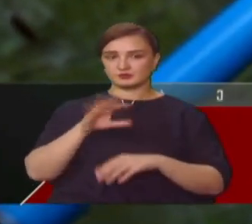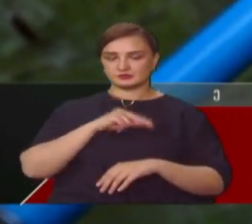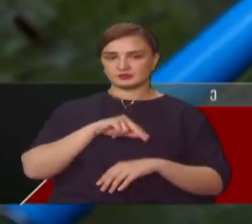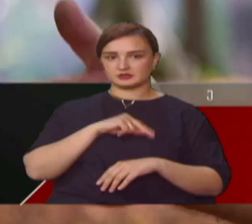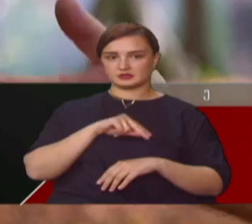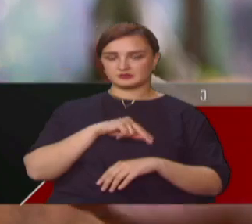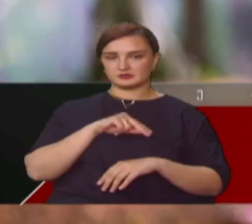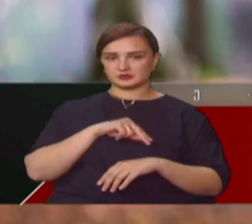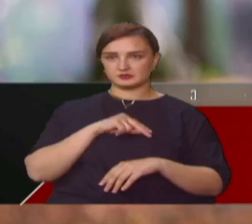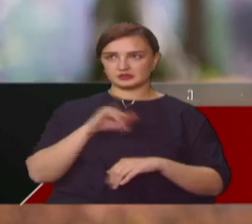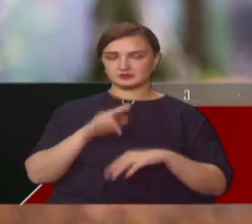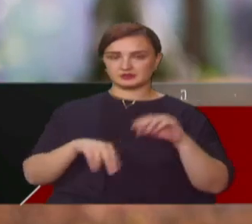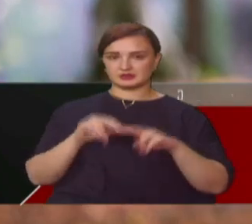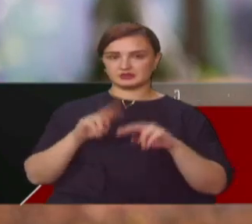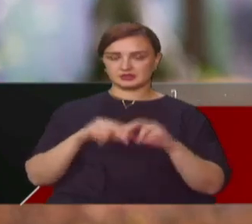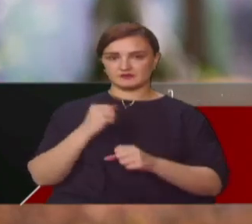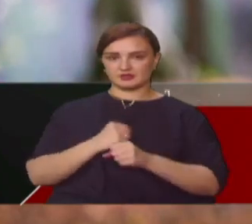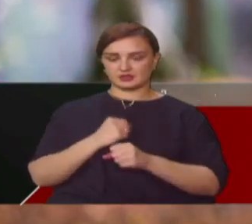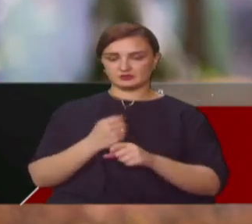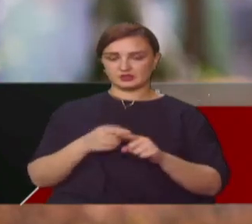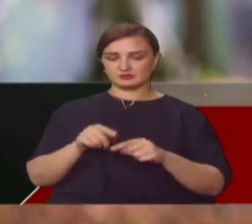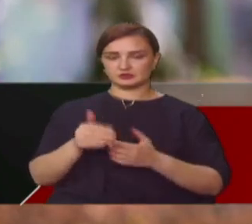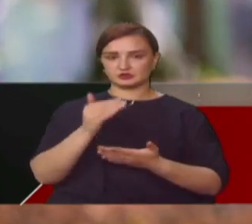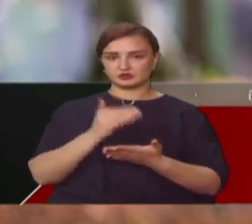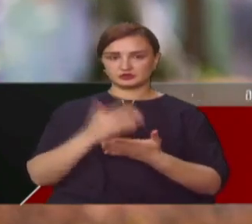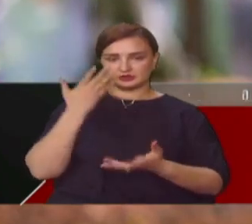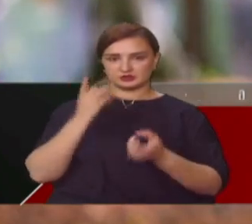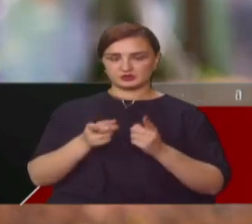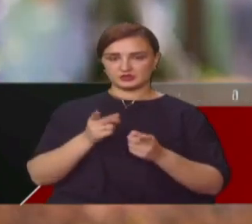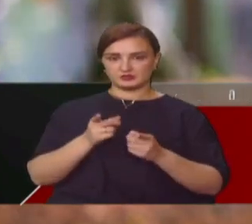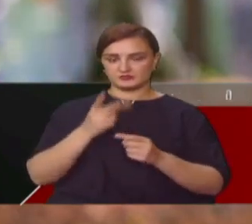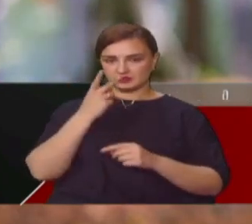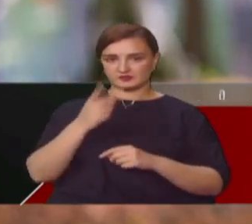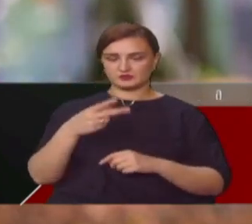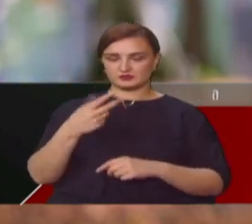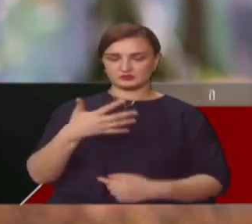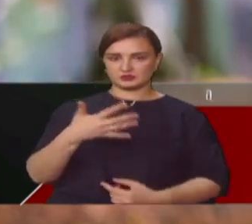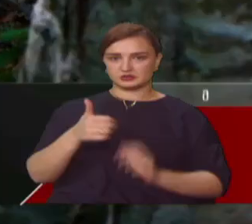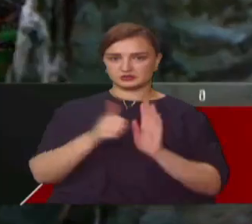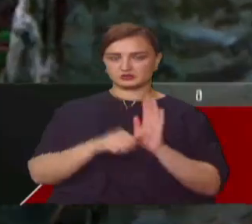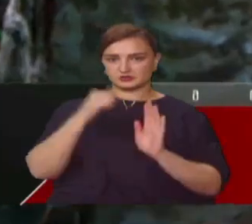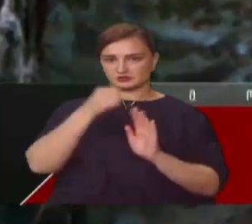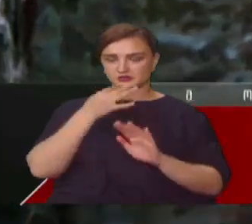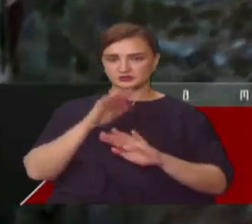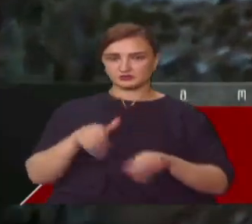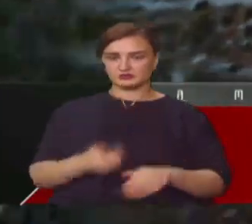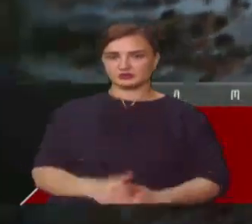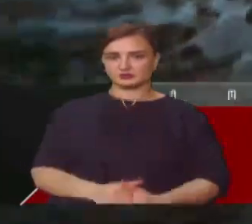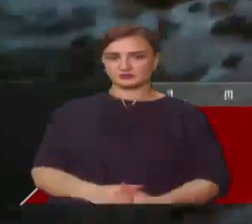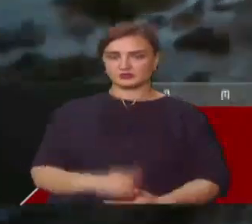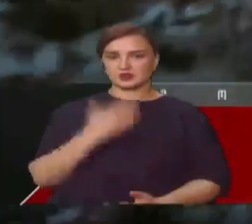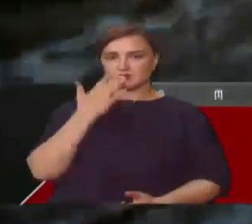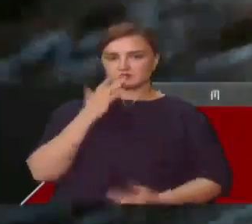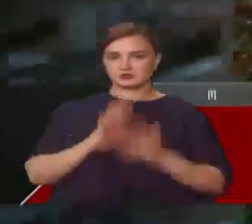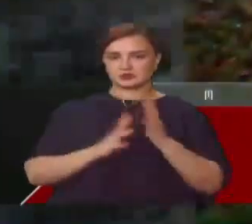რომ დავრგოთ და გავაშენოთ სადმე ტერიტორია, ამის შედეგს, რეალურ შედეგს ვნახავთ 50-70 წლის შემდეგ. ეროვნული სატყეო